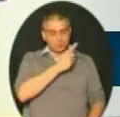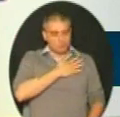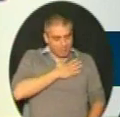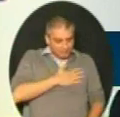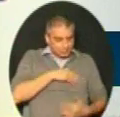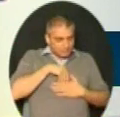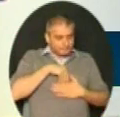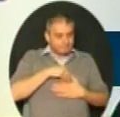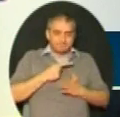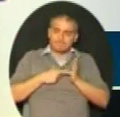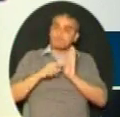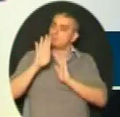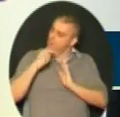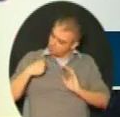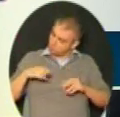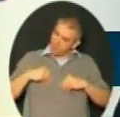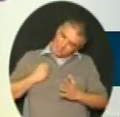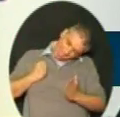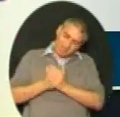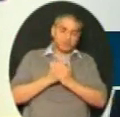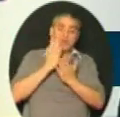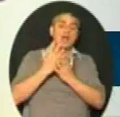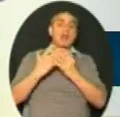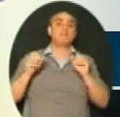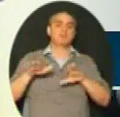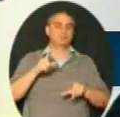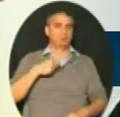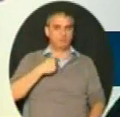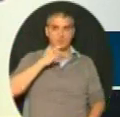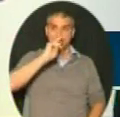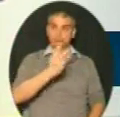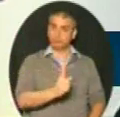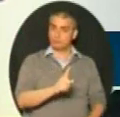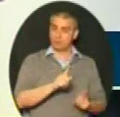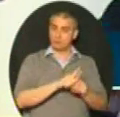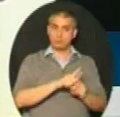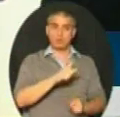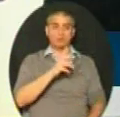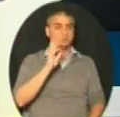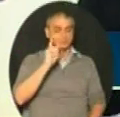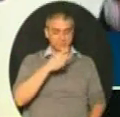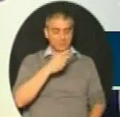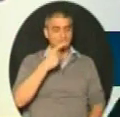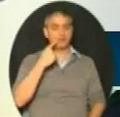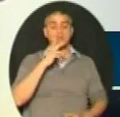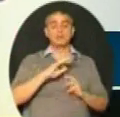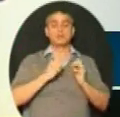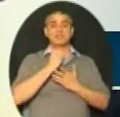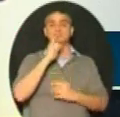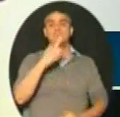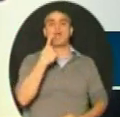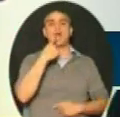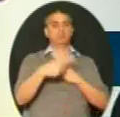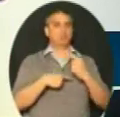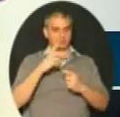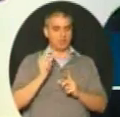לרצות מבפנים ולשדר לביבי שהוא מוכן ללכת עד הסוף, עד פירוק. ואני חוזר ואומר, כמו קאטו הזקן, הוא צריך ללכת על חד שנתי, זה גם ייתן לו